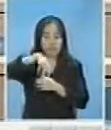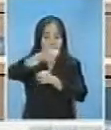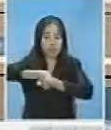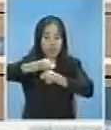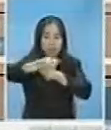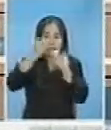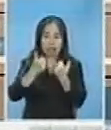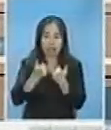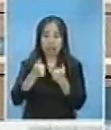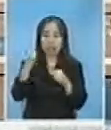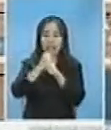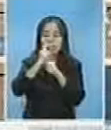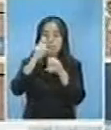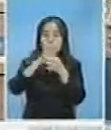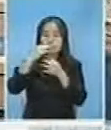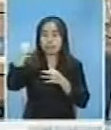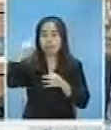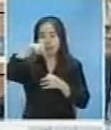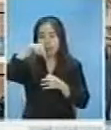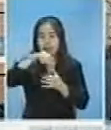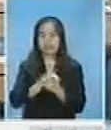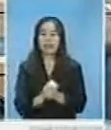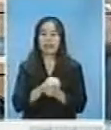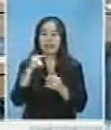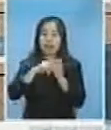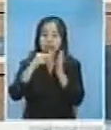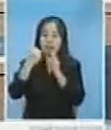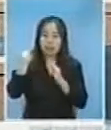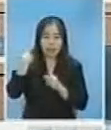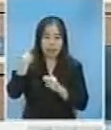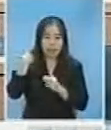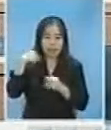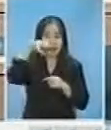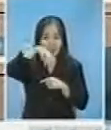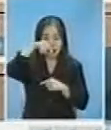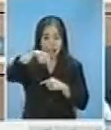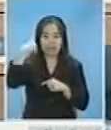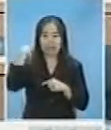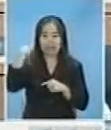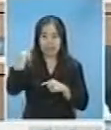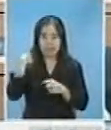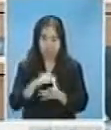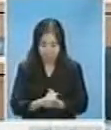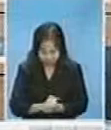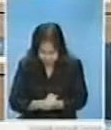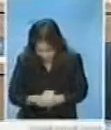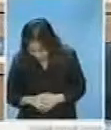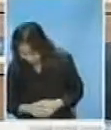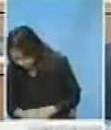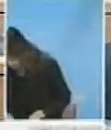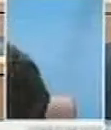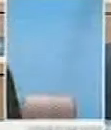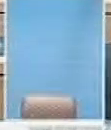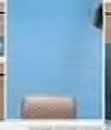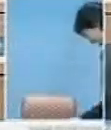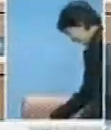เราหนีไม่พ้นทุนสามานครับทุนสามานถ้าเข้ามาครอบงำครับมีปัญหาแ